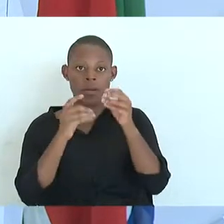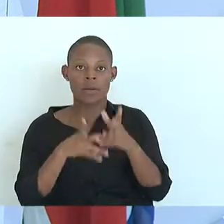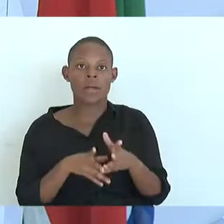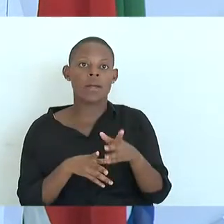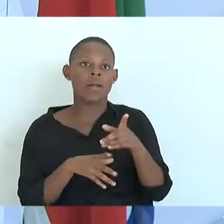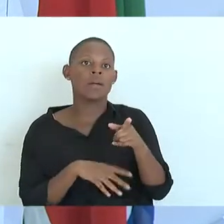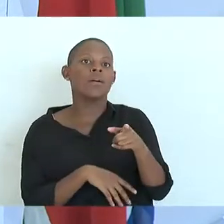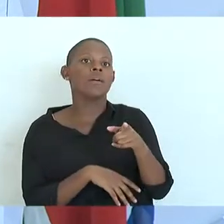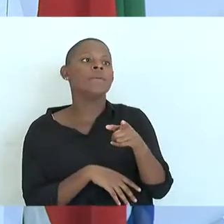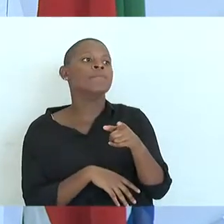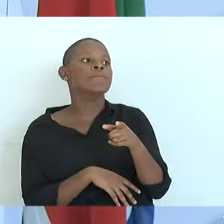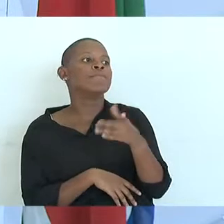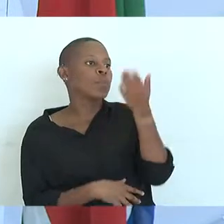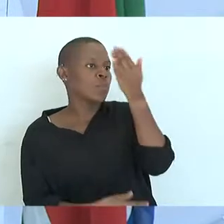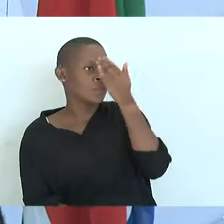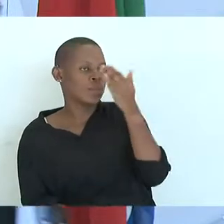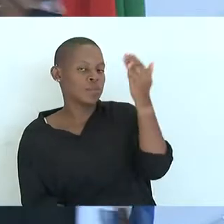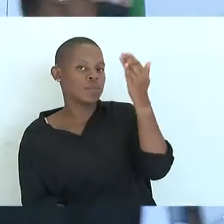ndibingelele